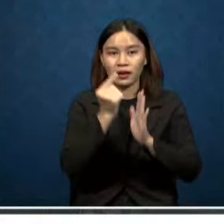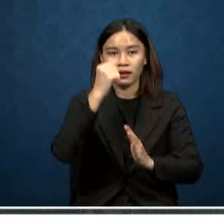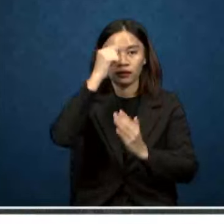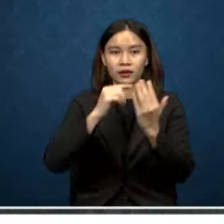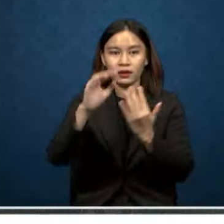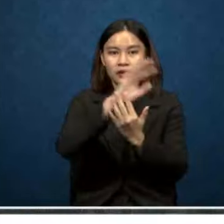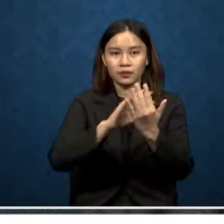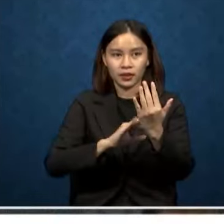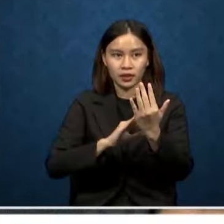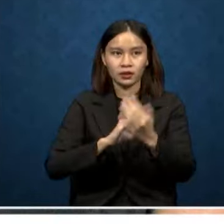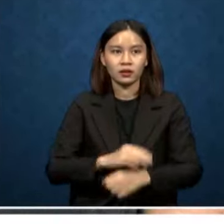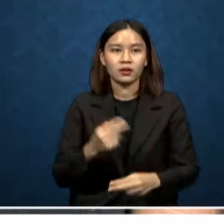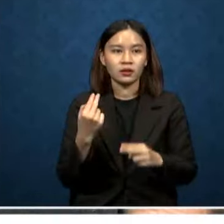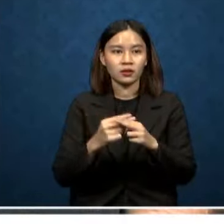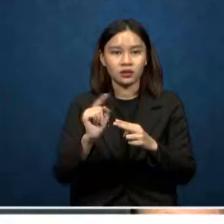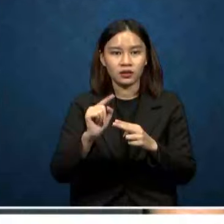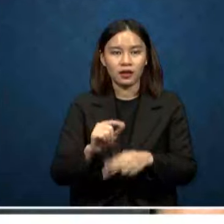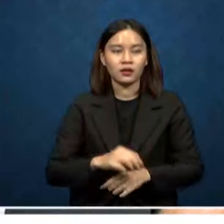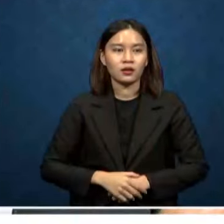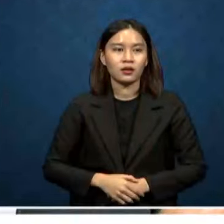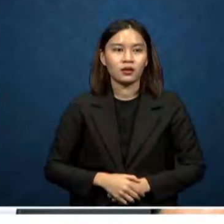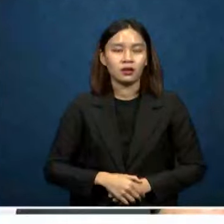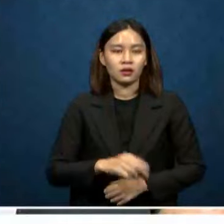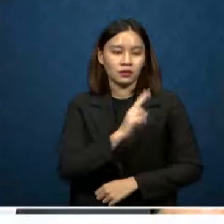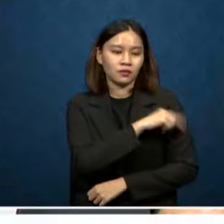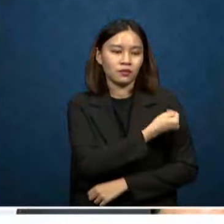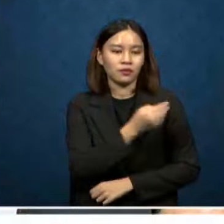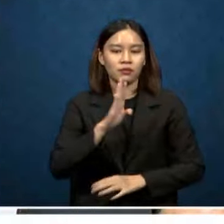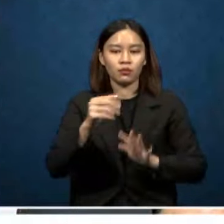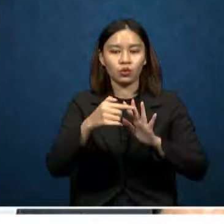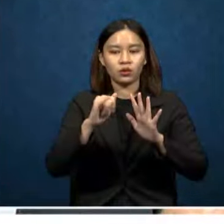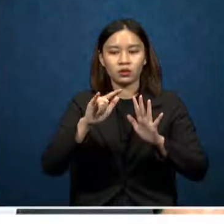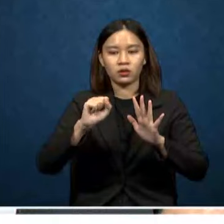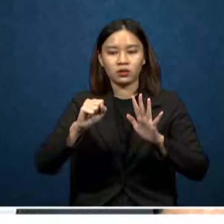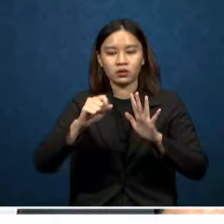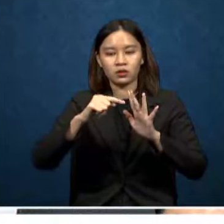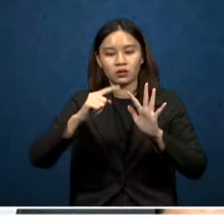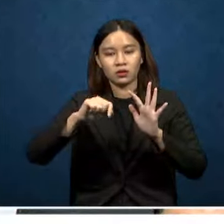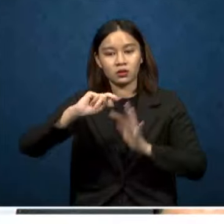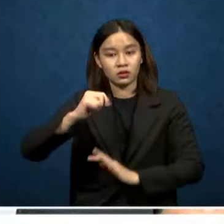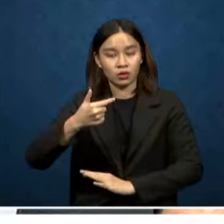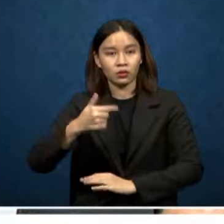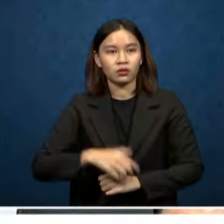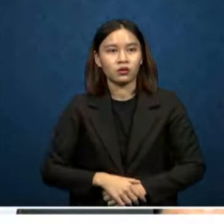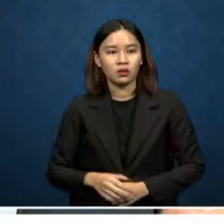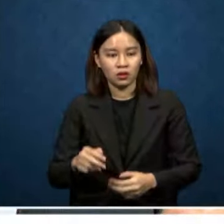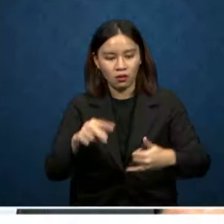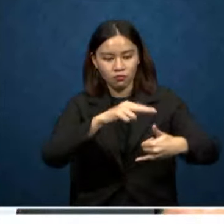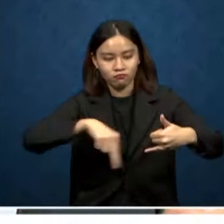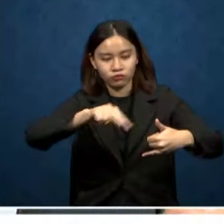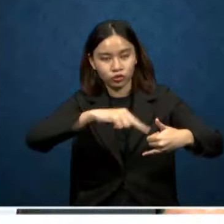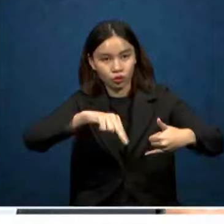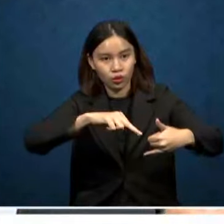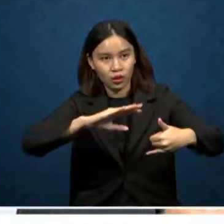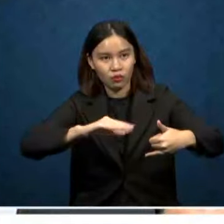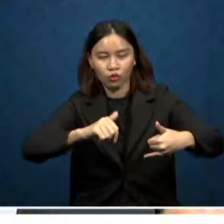ไทยนะครับก็คือท่านศาสตราจารย์นายแพทย์บุญสมมาตินครับท่านรักษาจนท่านกล่าวว่าโอ้โห